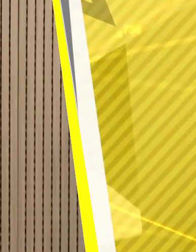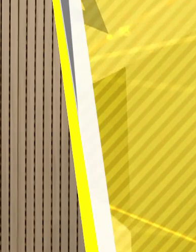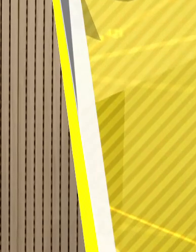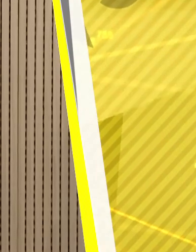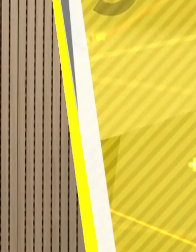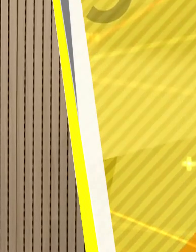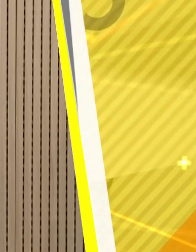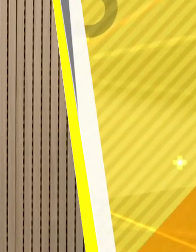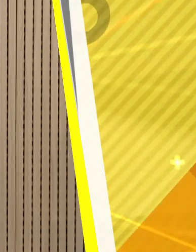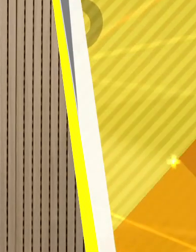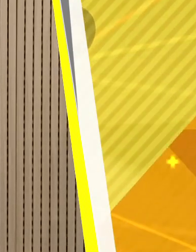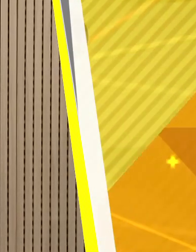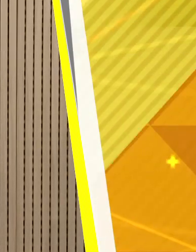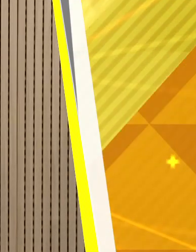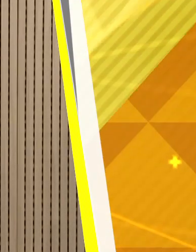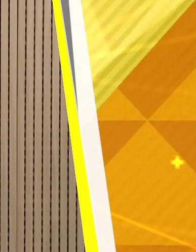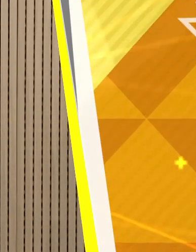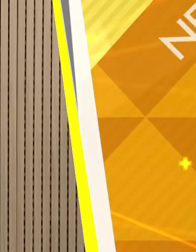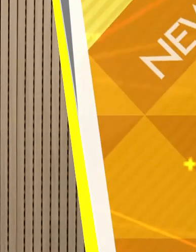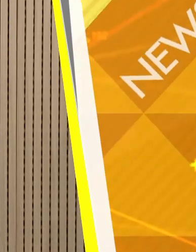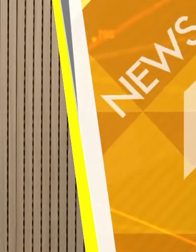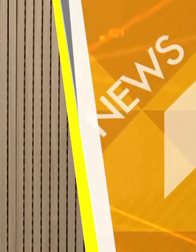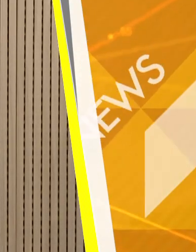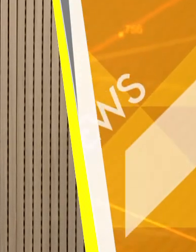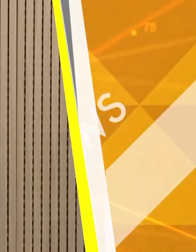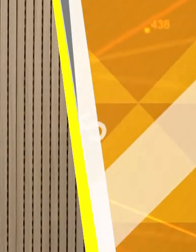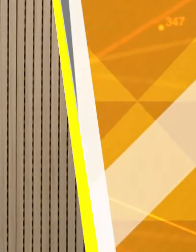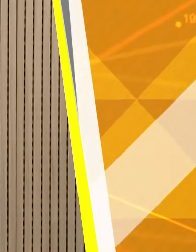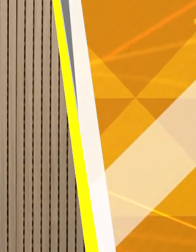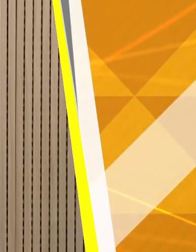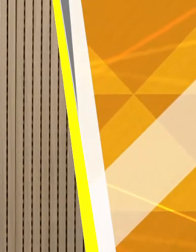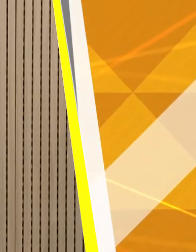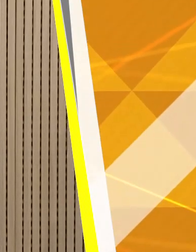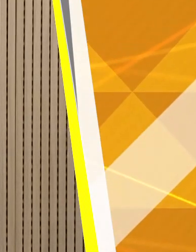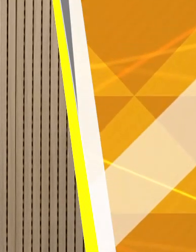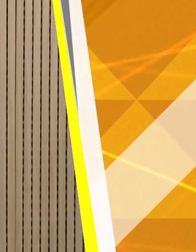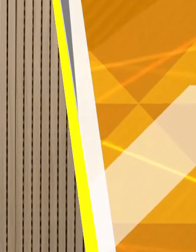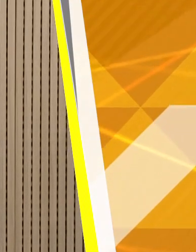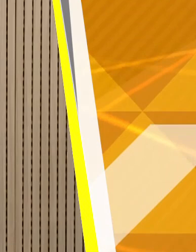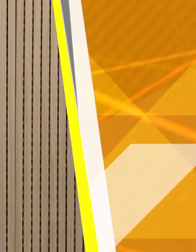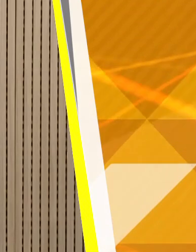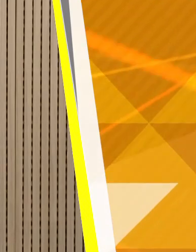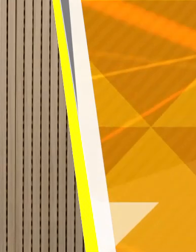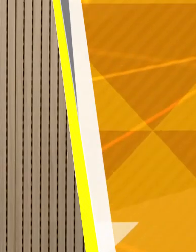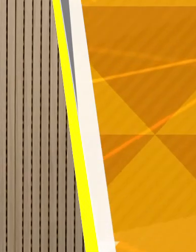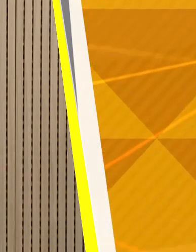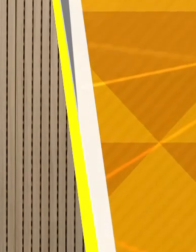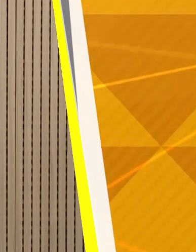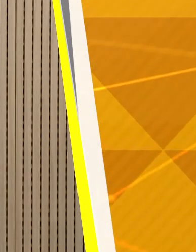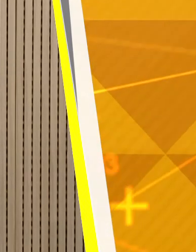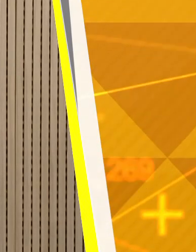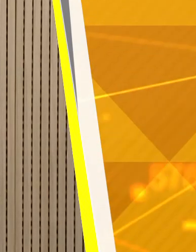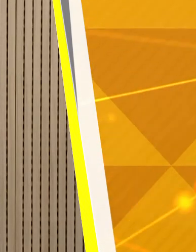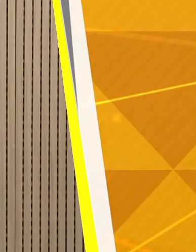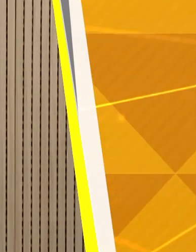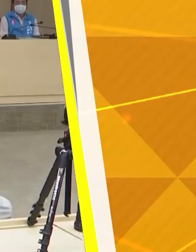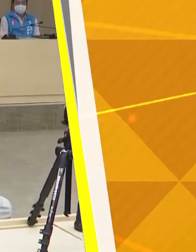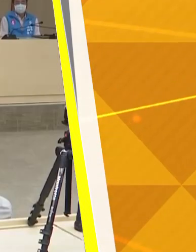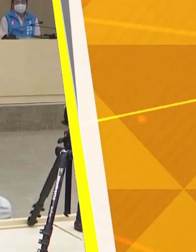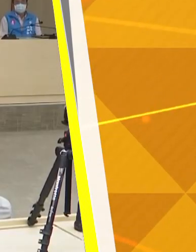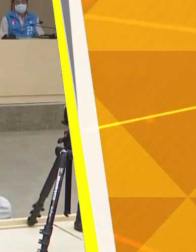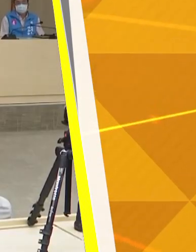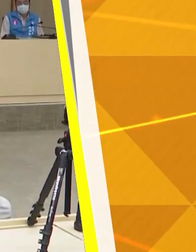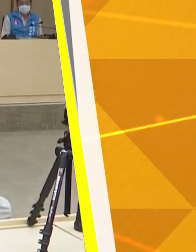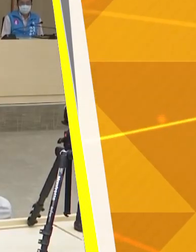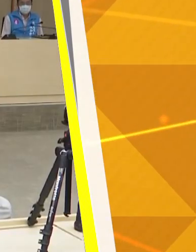最新防疫措施，是所有的休闲娱乐场所通通都要采实名制，否则就要开罚了。